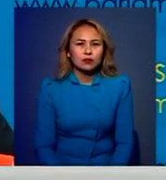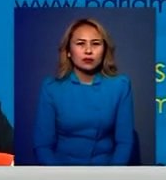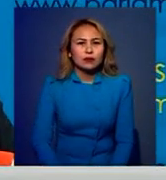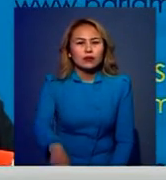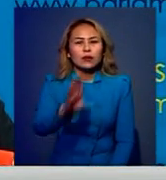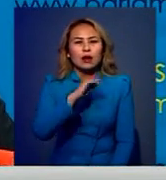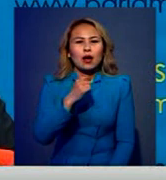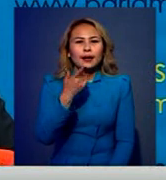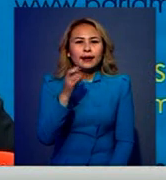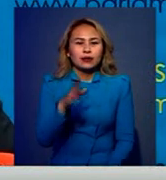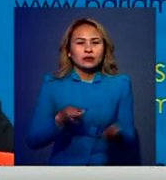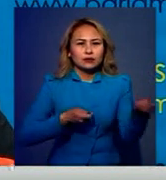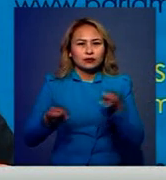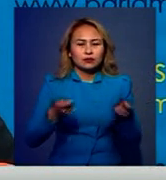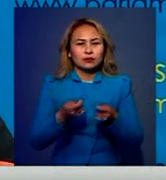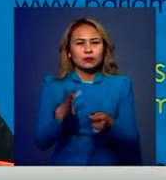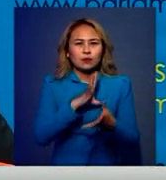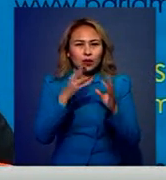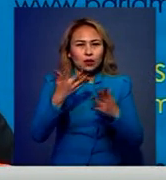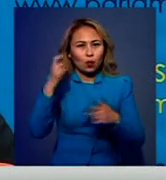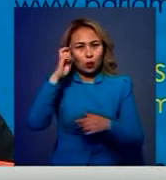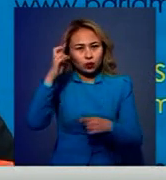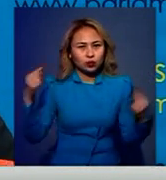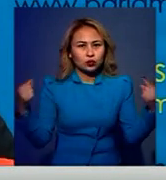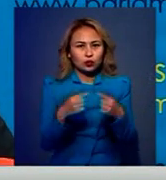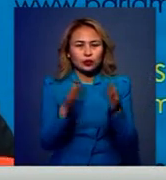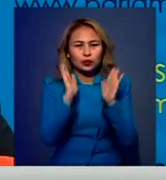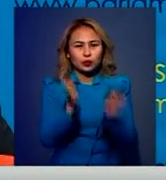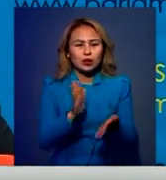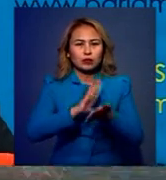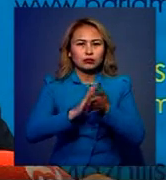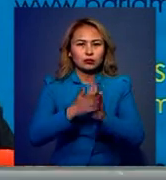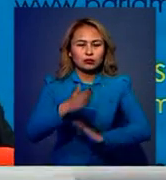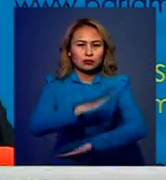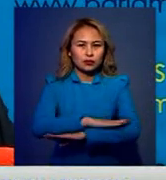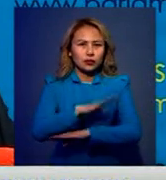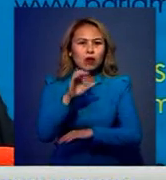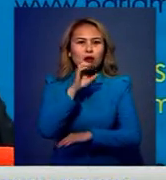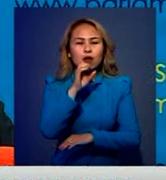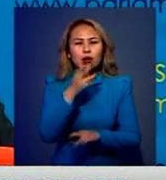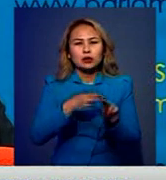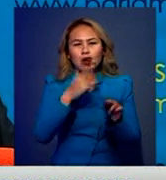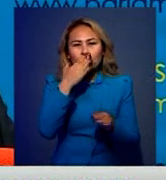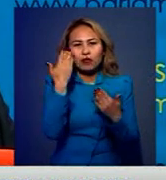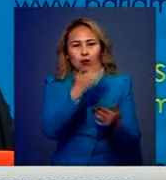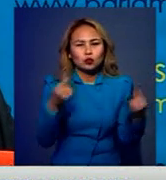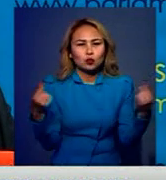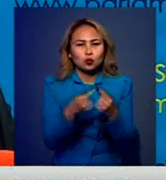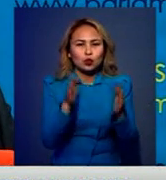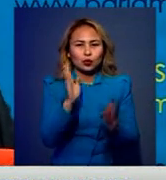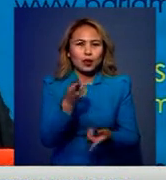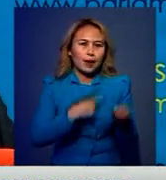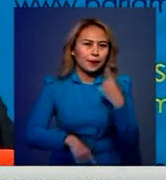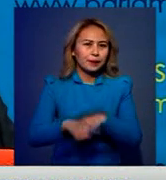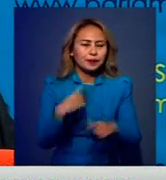Жаңа агенттіктің басқару жүйесін үкімет анықтаса, оның тәртібі мен шарттарын ұлттық банк басқармасы белгілейді. Жаңа орган